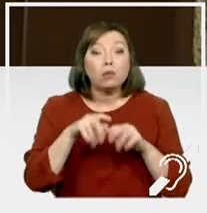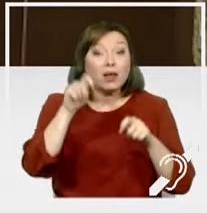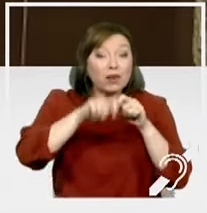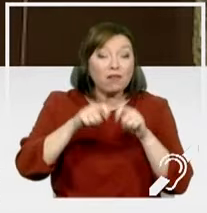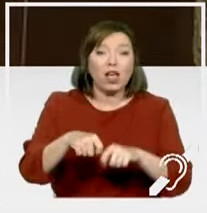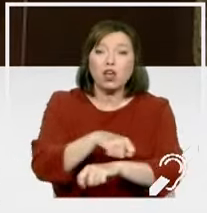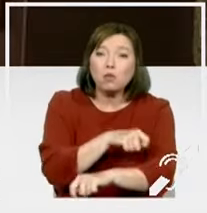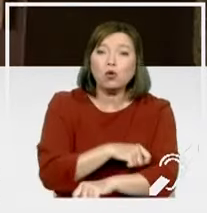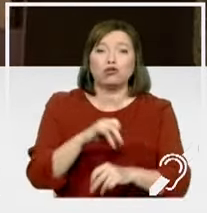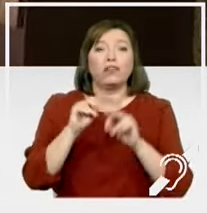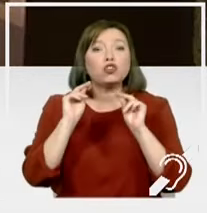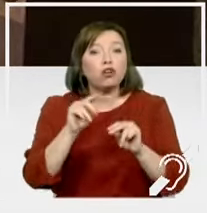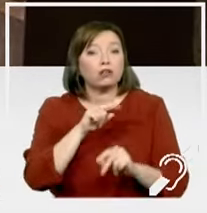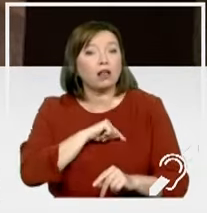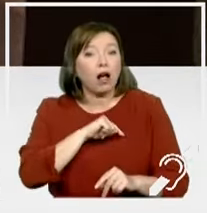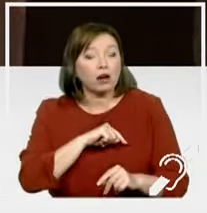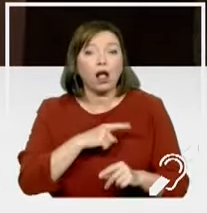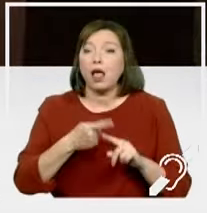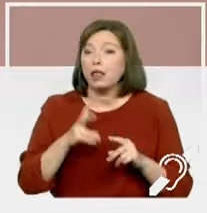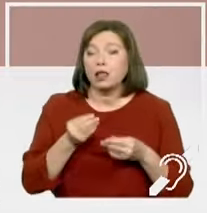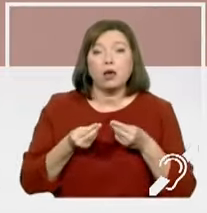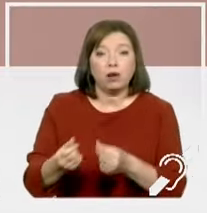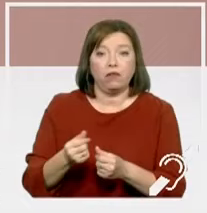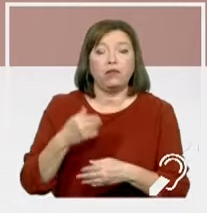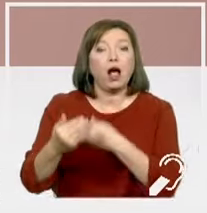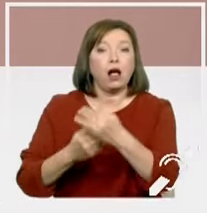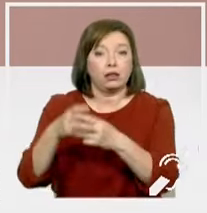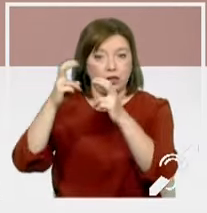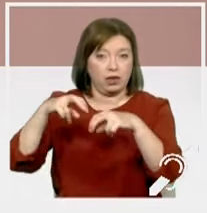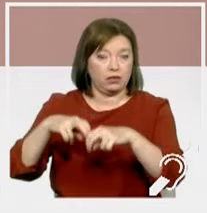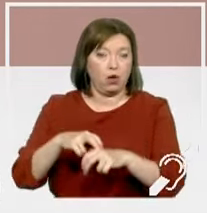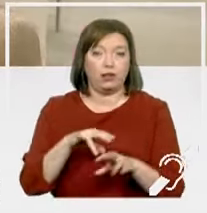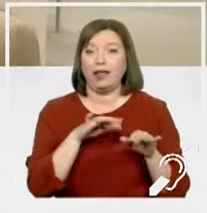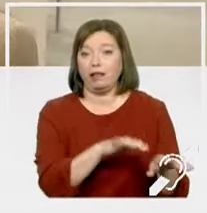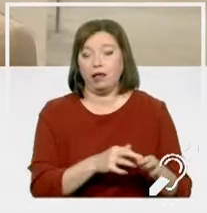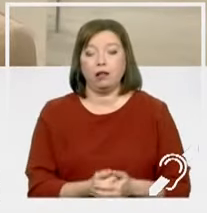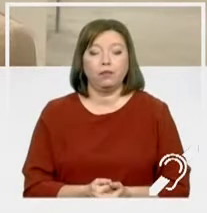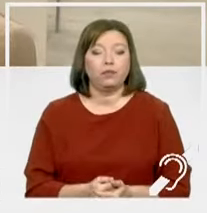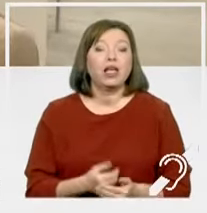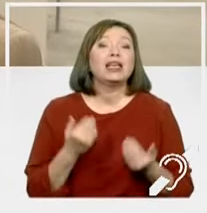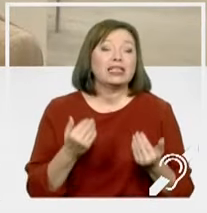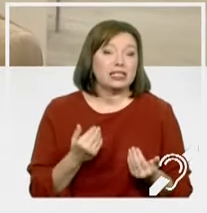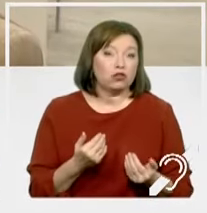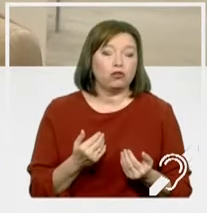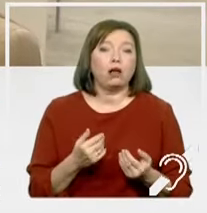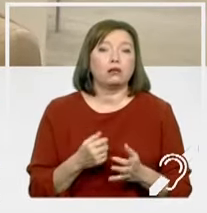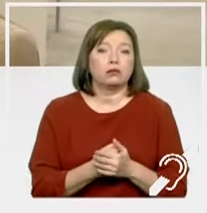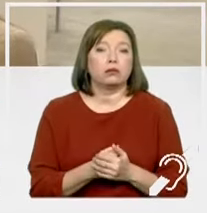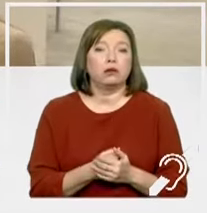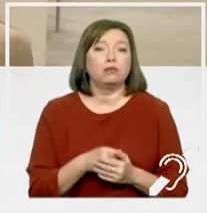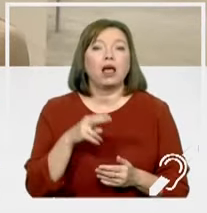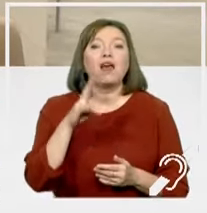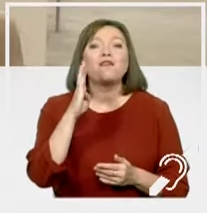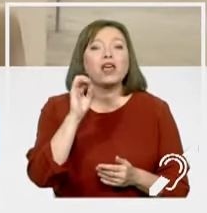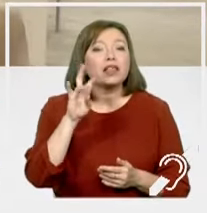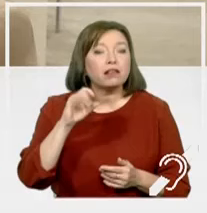evaluare a averii și integrității acuzatorilor nu va influența ritmul investigațiilor. Faptul că acum se derulează exercițiul vetting